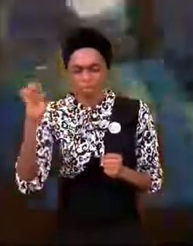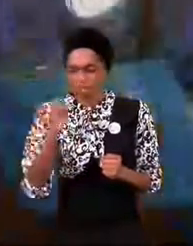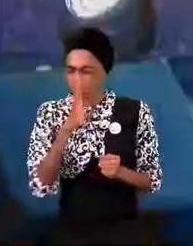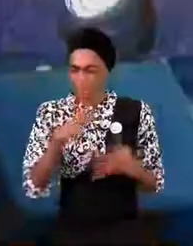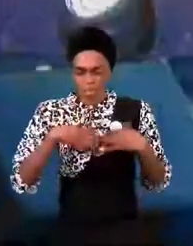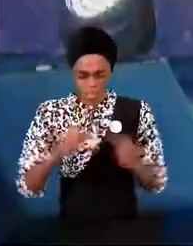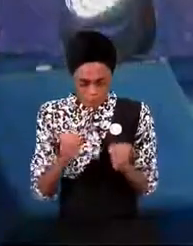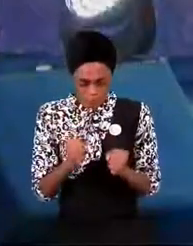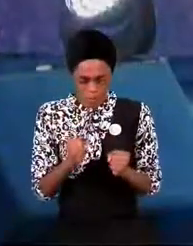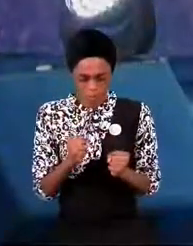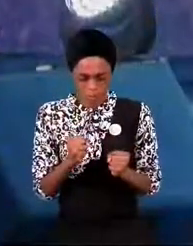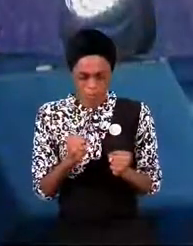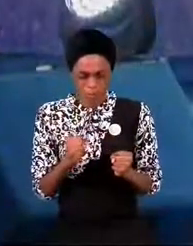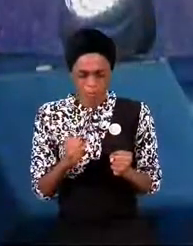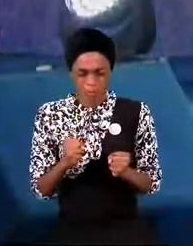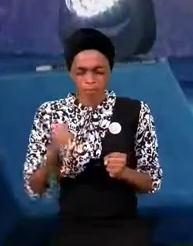Paralysie, sois guéri.